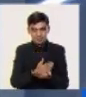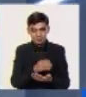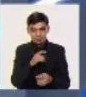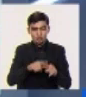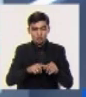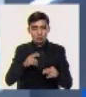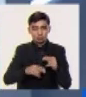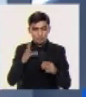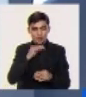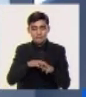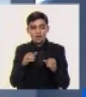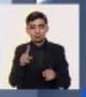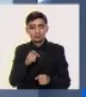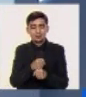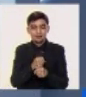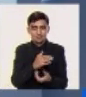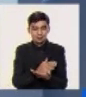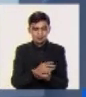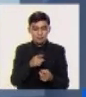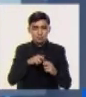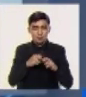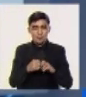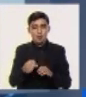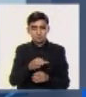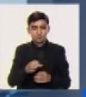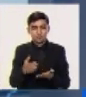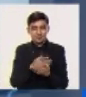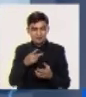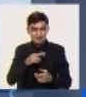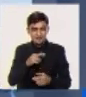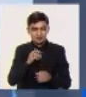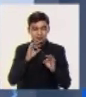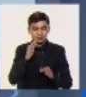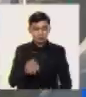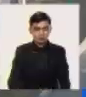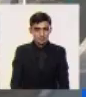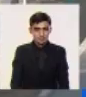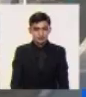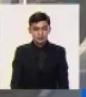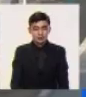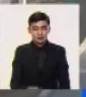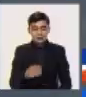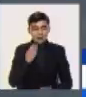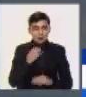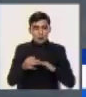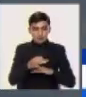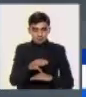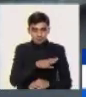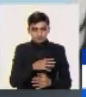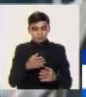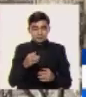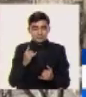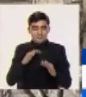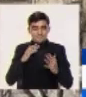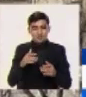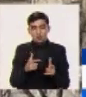Что еще делают власти, чтобы решить самые острые проблемы области, расскажет Ардак Камал. В Кызылординской области при